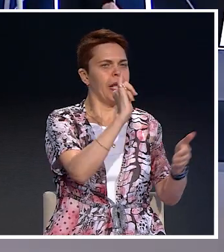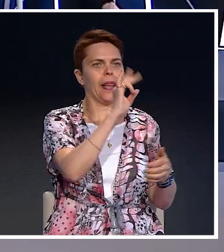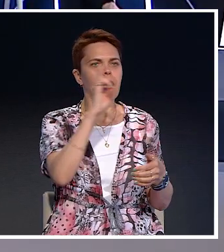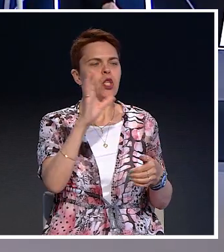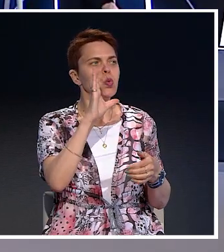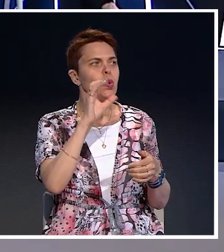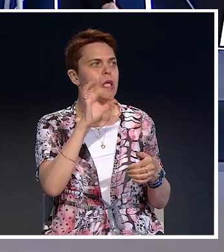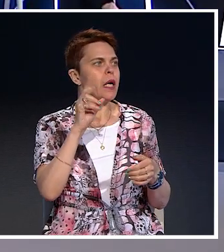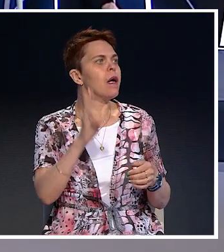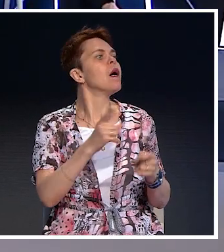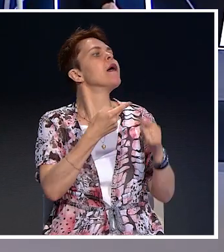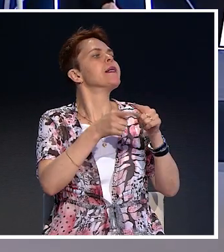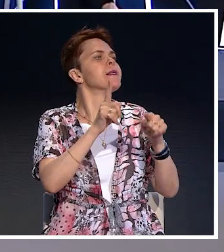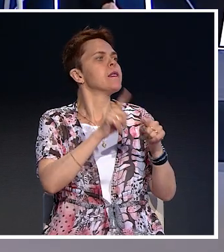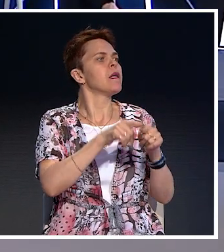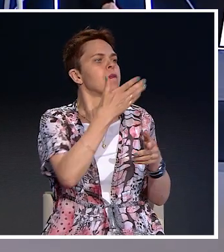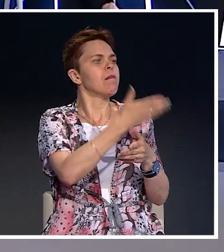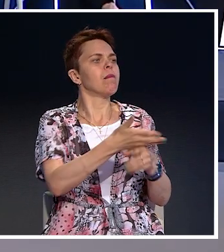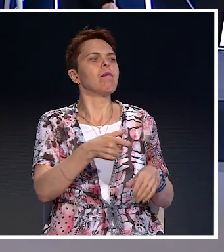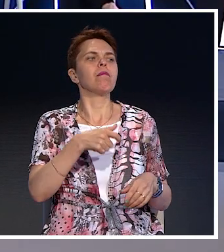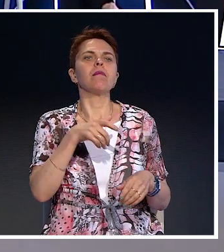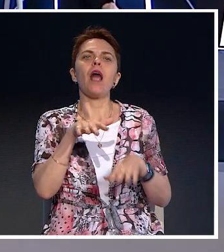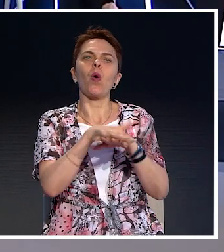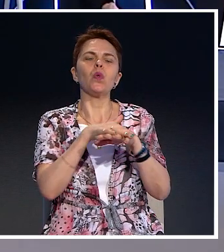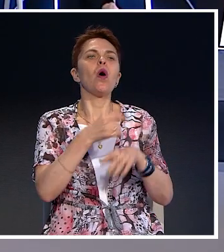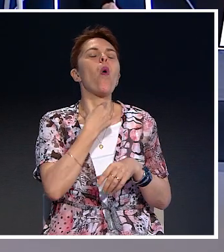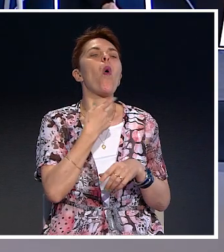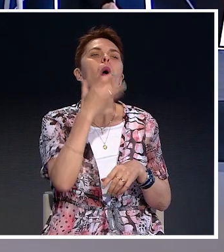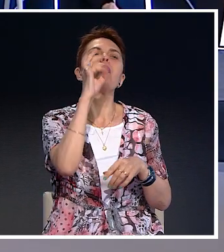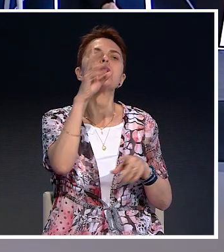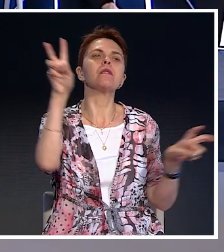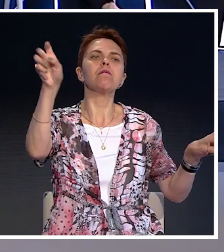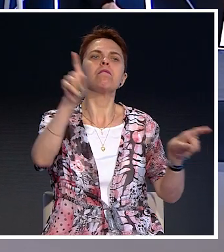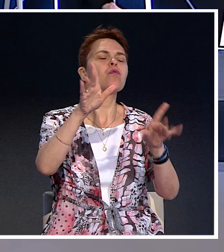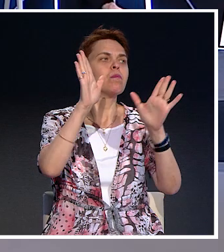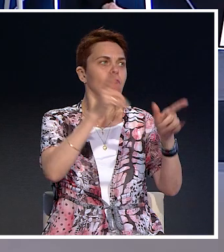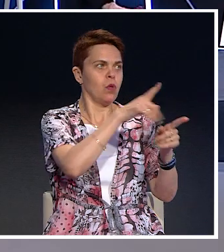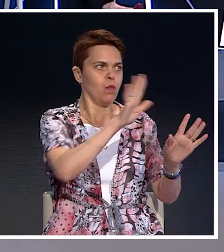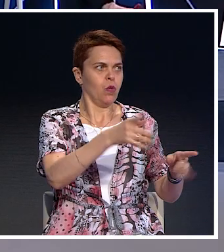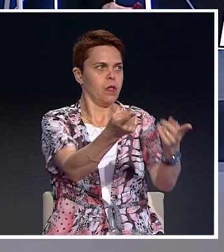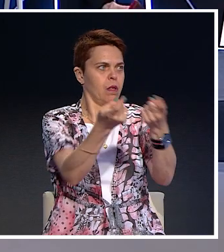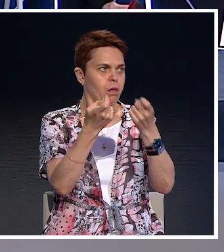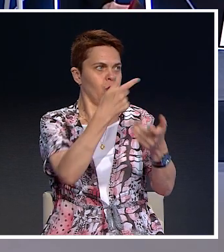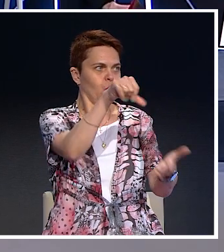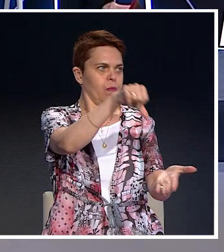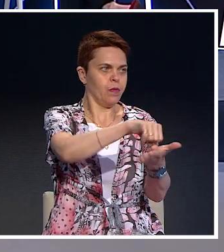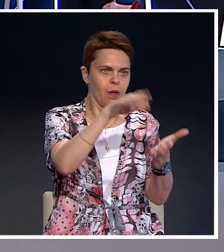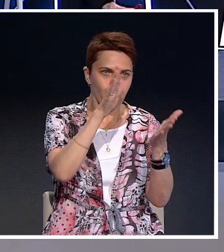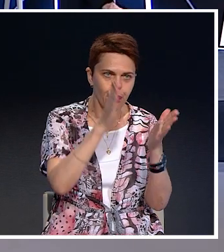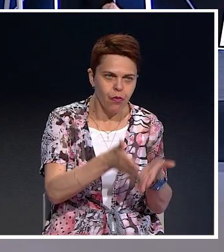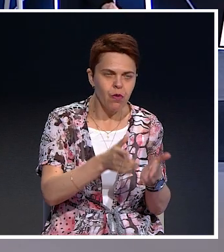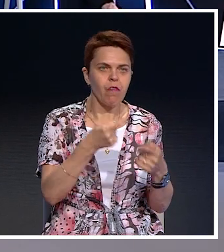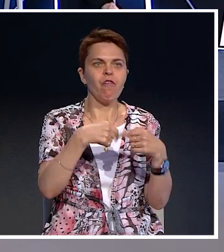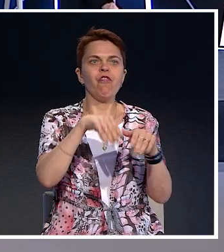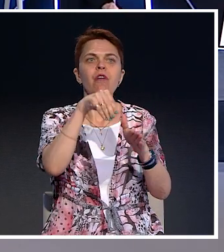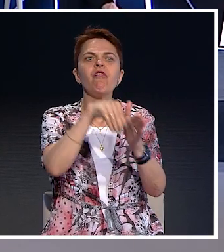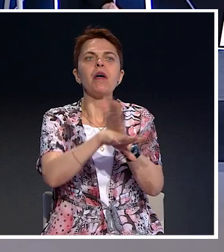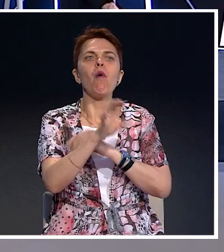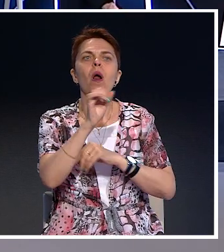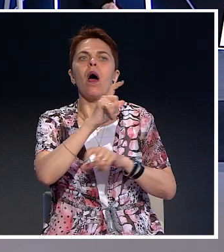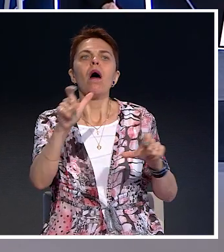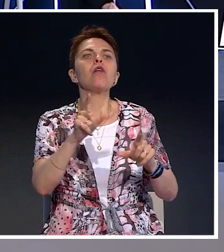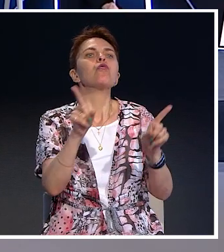Інна Совсун, теж народна депутатка. Як партія «Голос» буде залучати? Ви ж теж будете брати участь у локальних виборах. І як